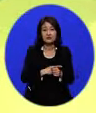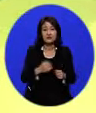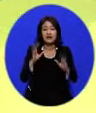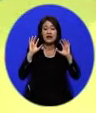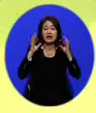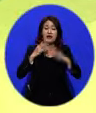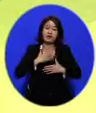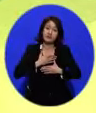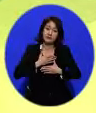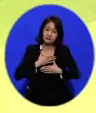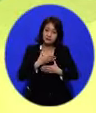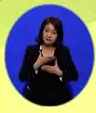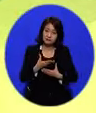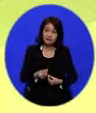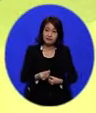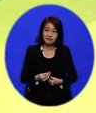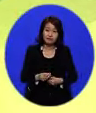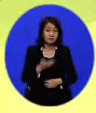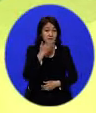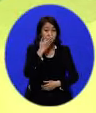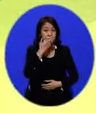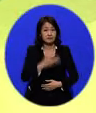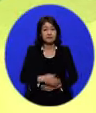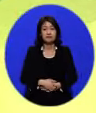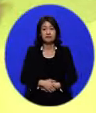굉장히 편하게. 네. 편하게 할 수 있어요.